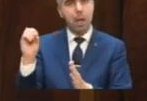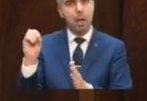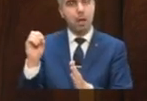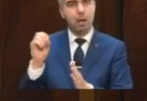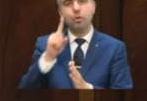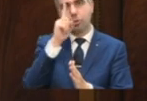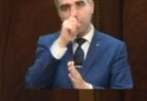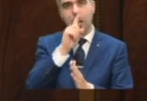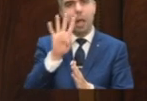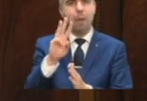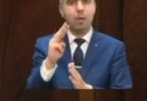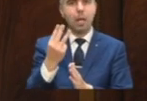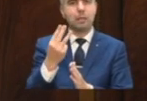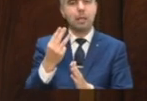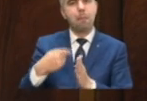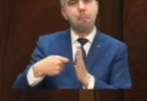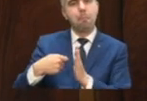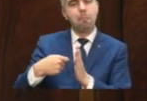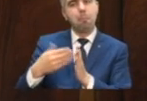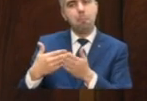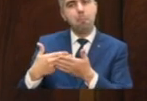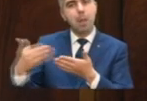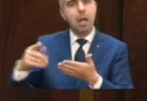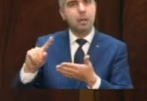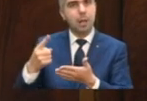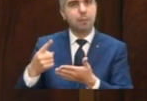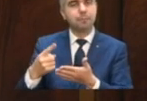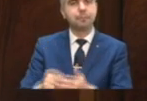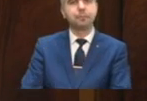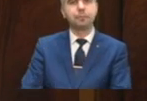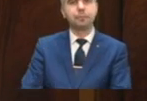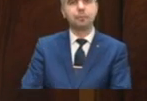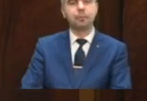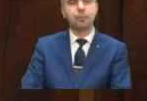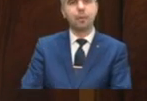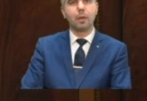لهاد 34 مليار ديال الدرهم، وملي غادي نساليو غادي نرجعوا لهذيك